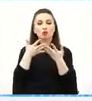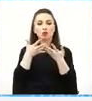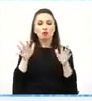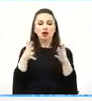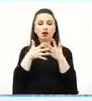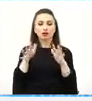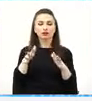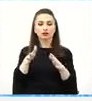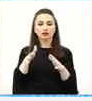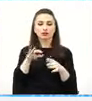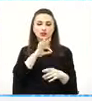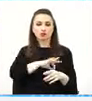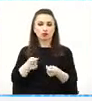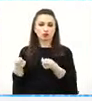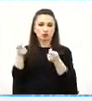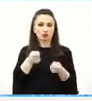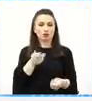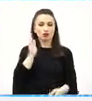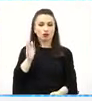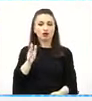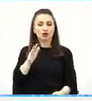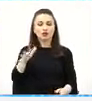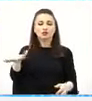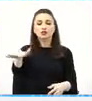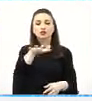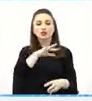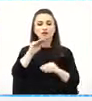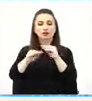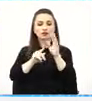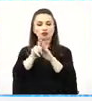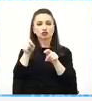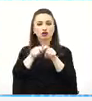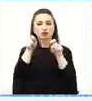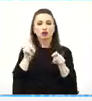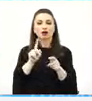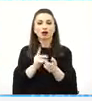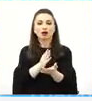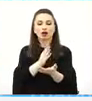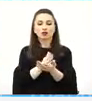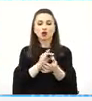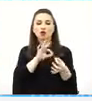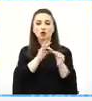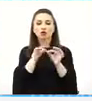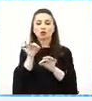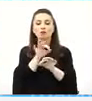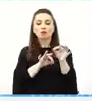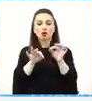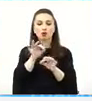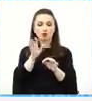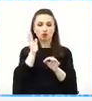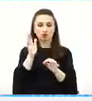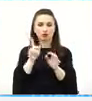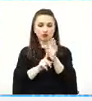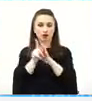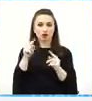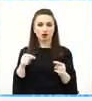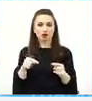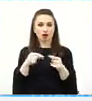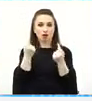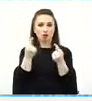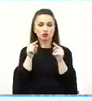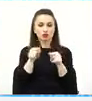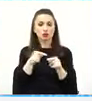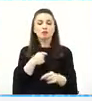მეტი ბენეფიტის მომტანი არის ის საერთო სივრცეების შექმნა, რაც კონკრეტული პროექტების სახით იქნა განხორციელებული